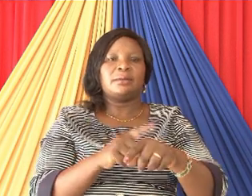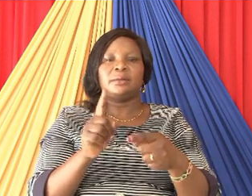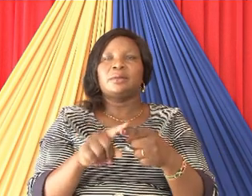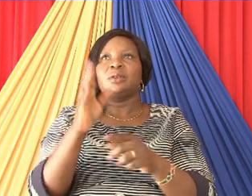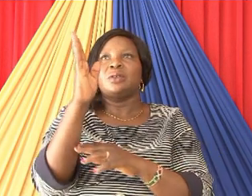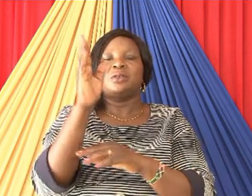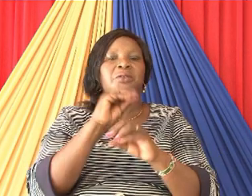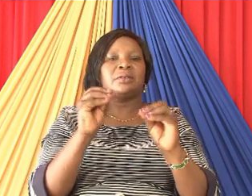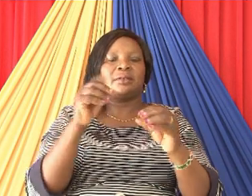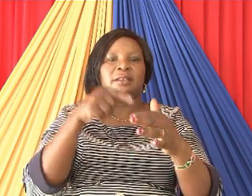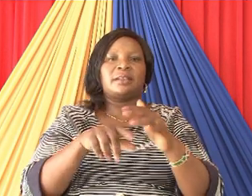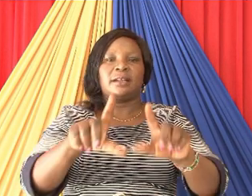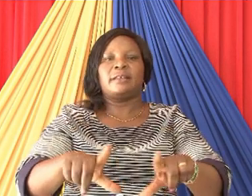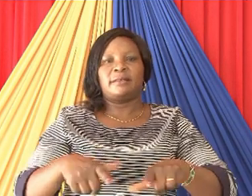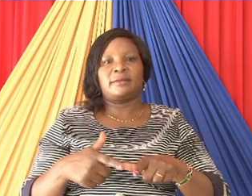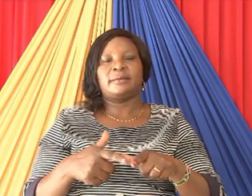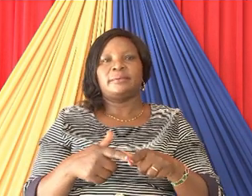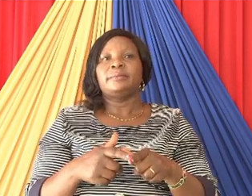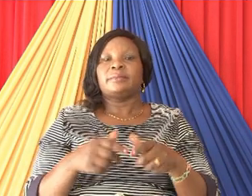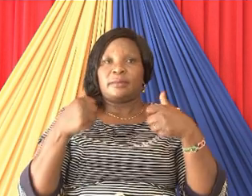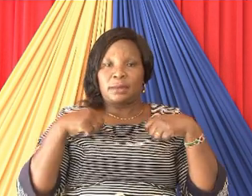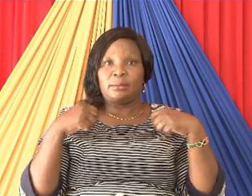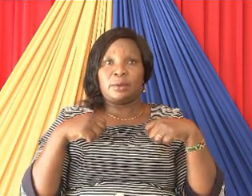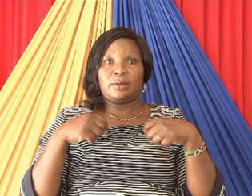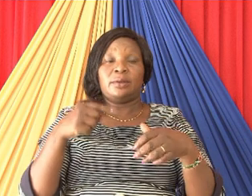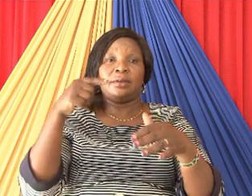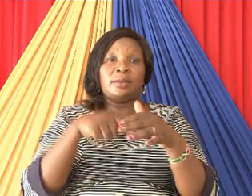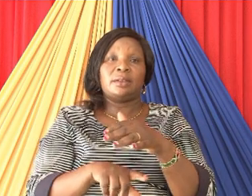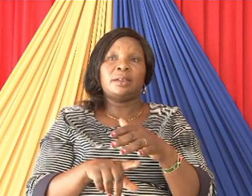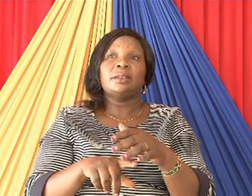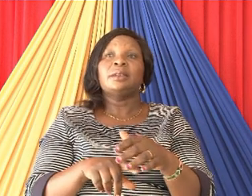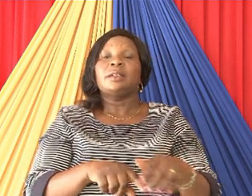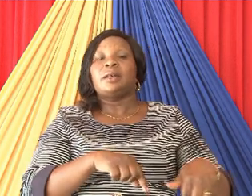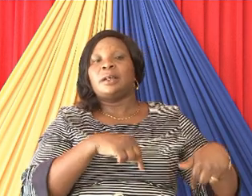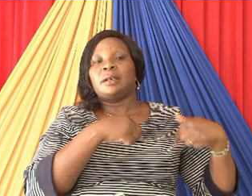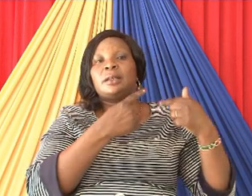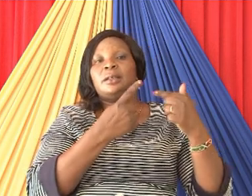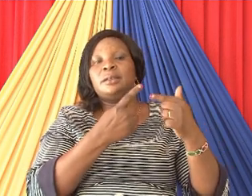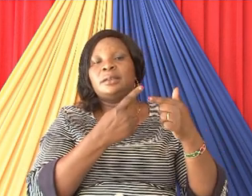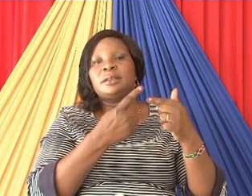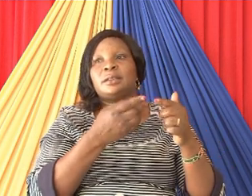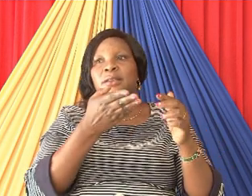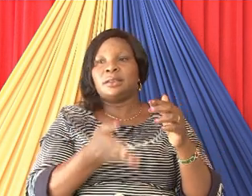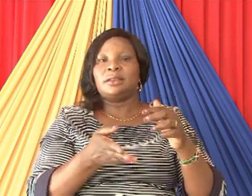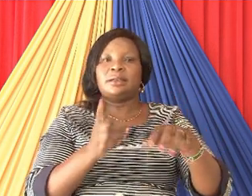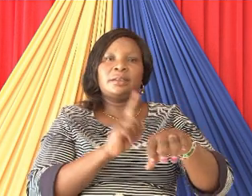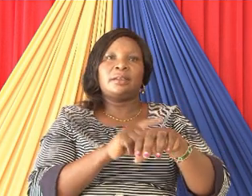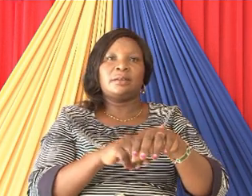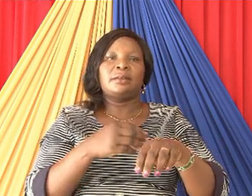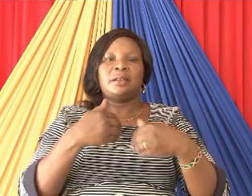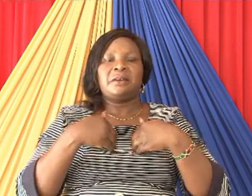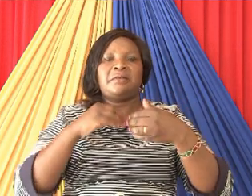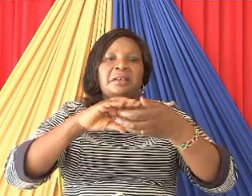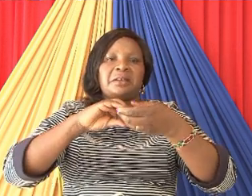yake. Na kuna watu ambao mioyo yao hata wakati huu wamepata an excuse,